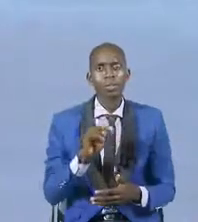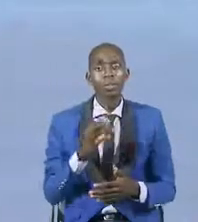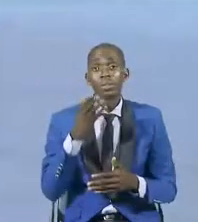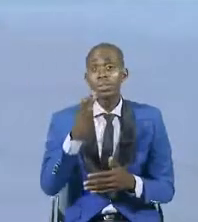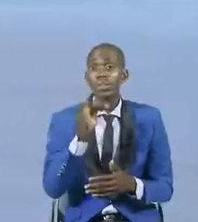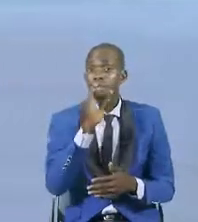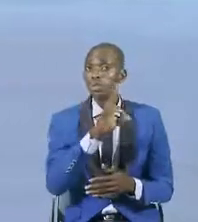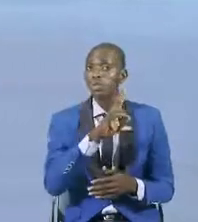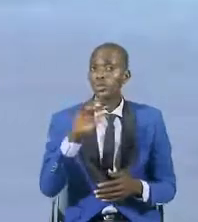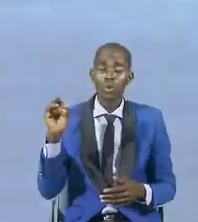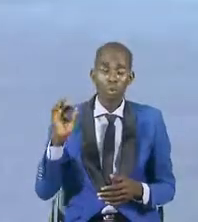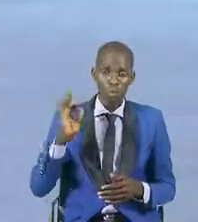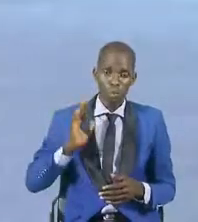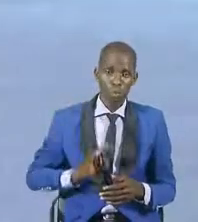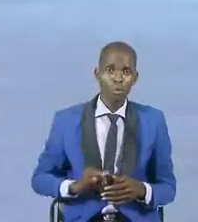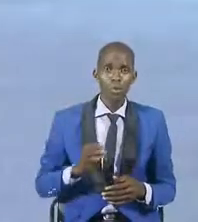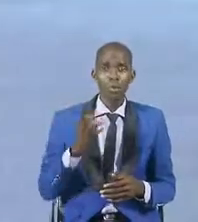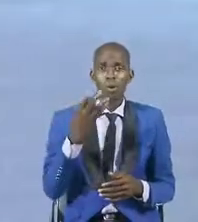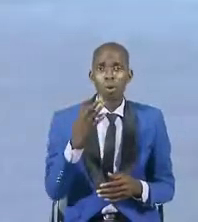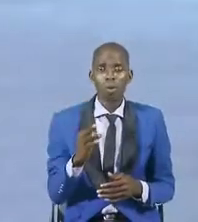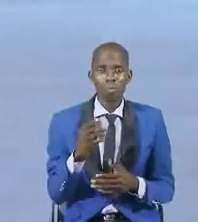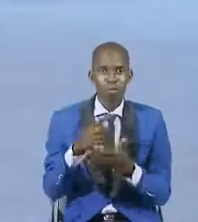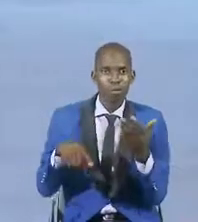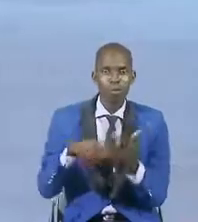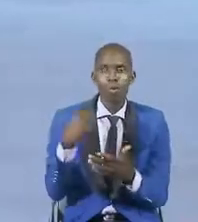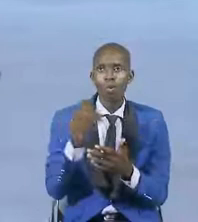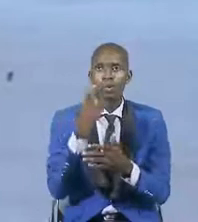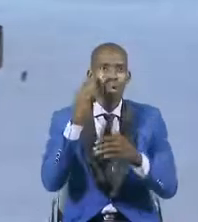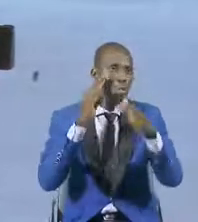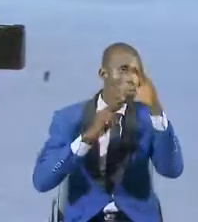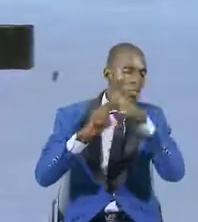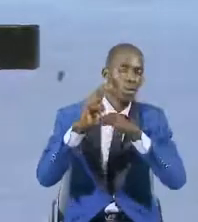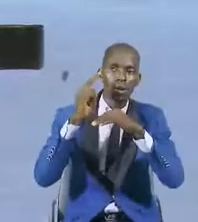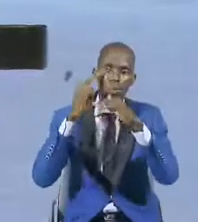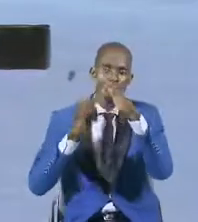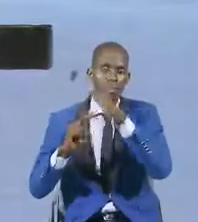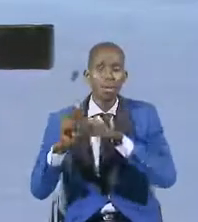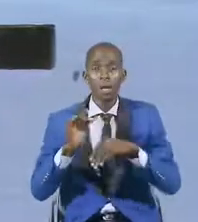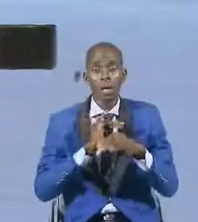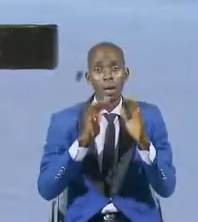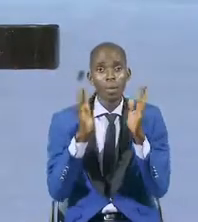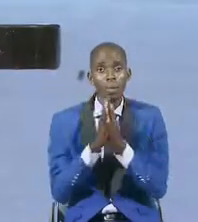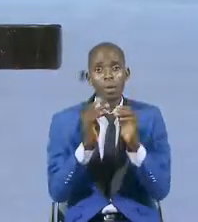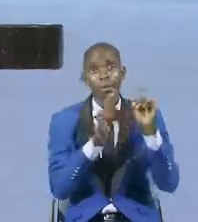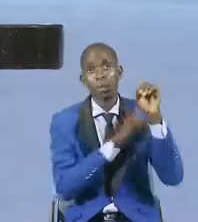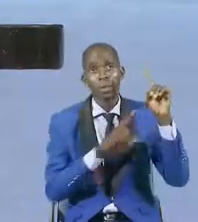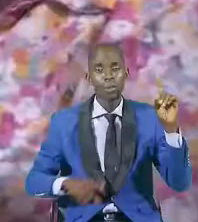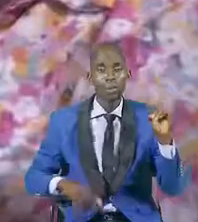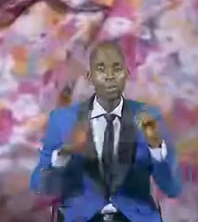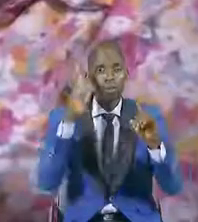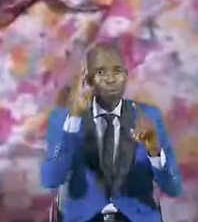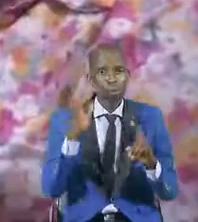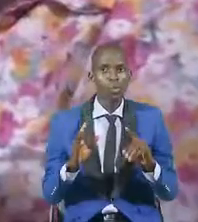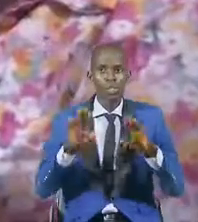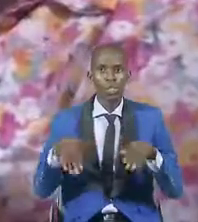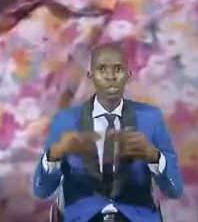la correction. Alors il n'y a pas de correction dans sa vie, c'est seulement la prophétie, la prophétie. Je prie que